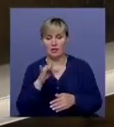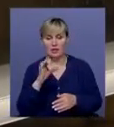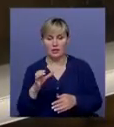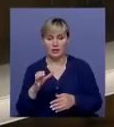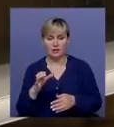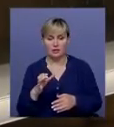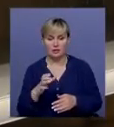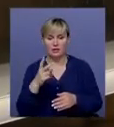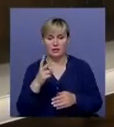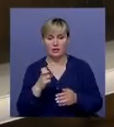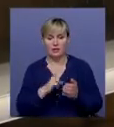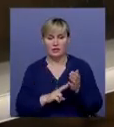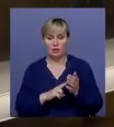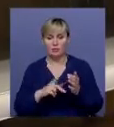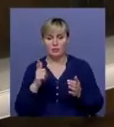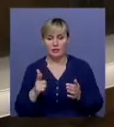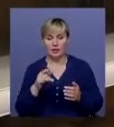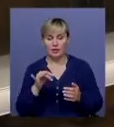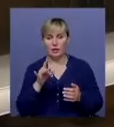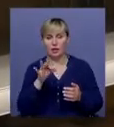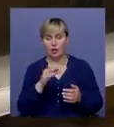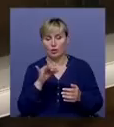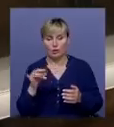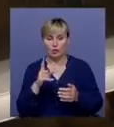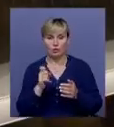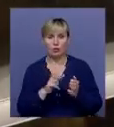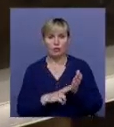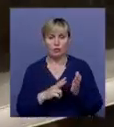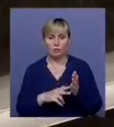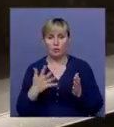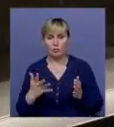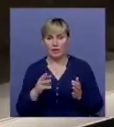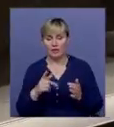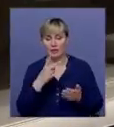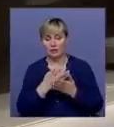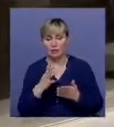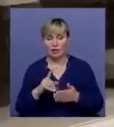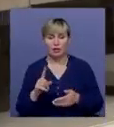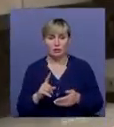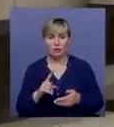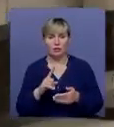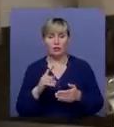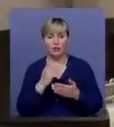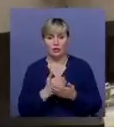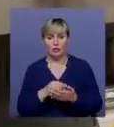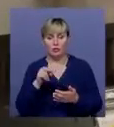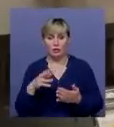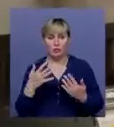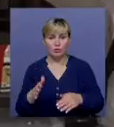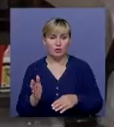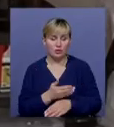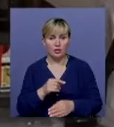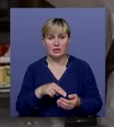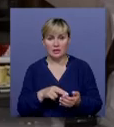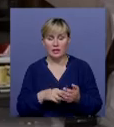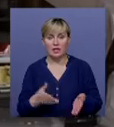отпускают по 273 и рожки – 185. Несмотря на то, что режим ЧП уже снят, цены